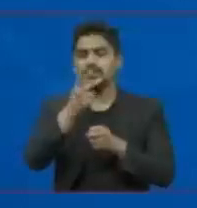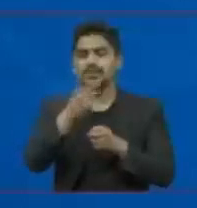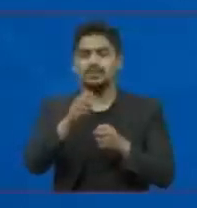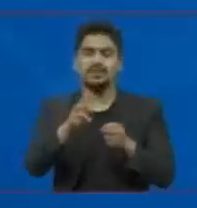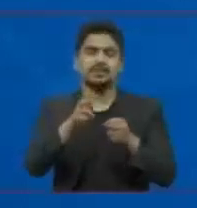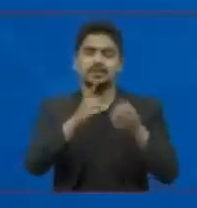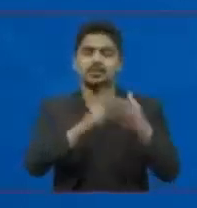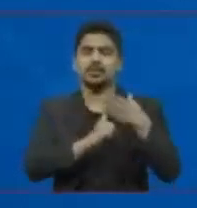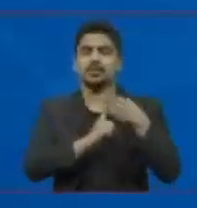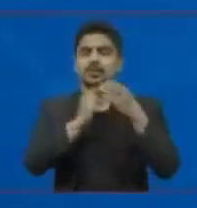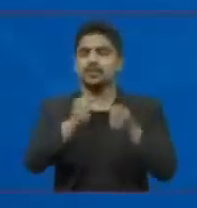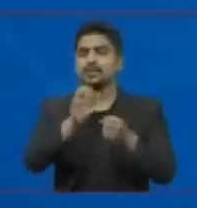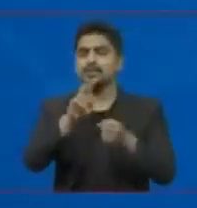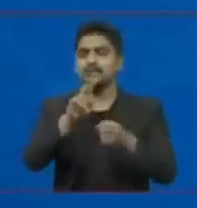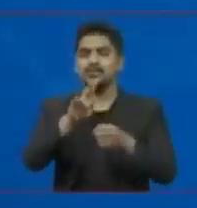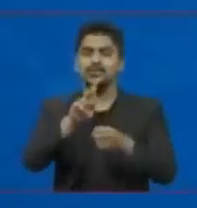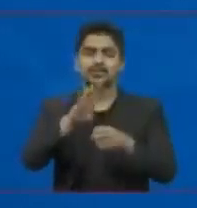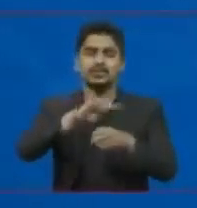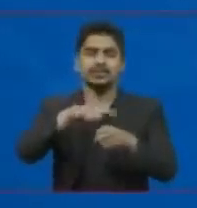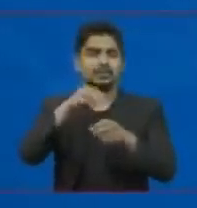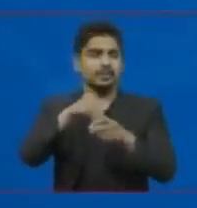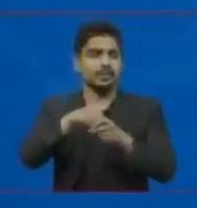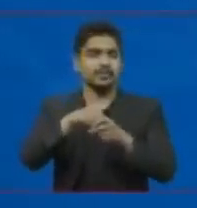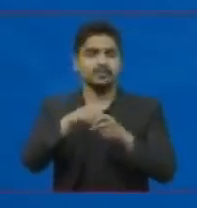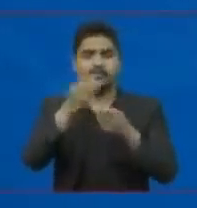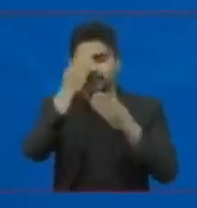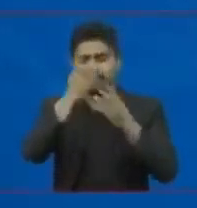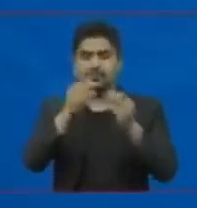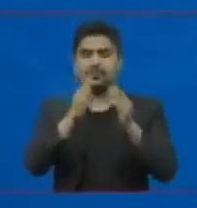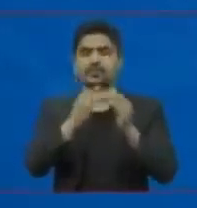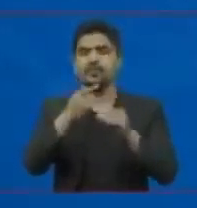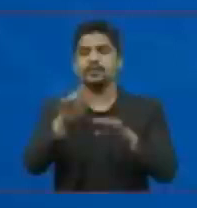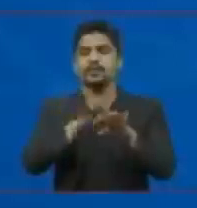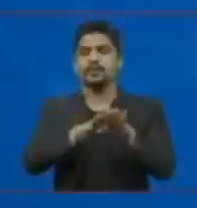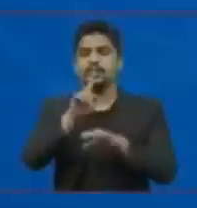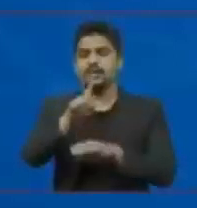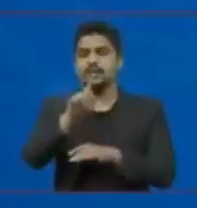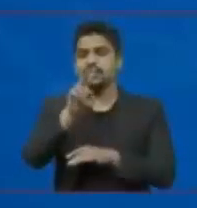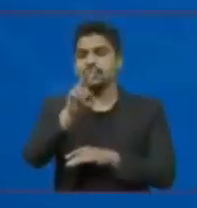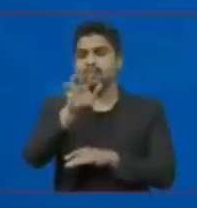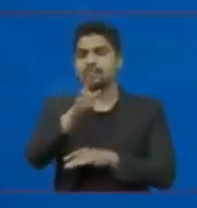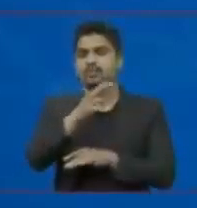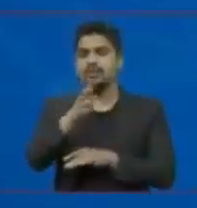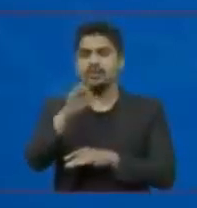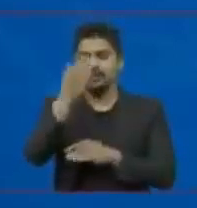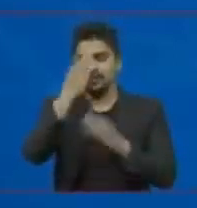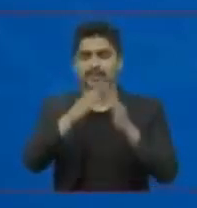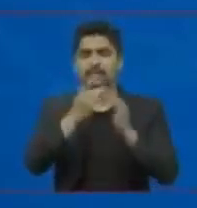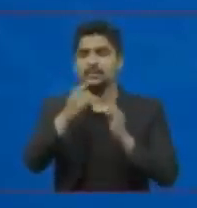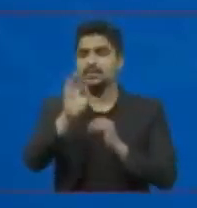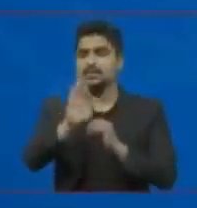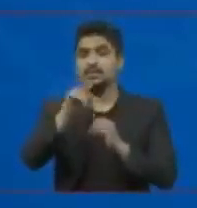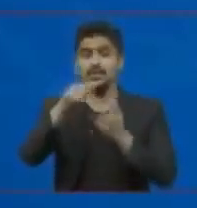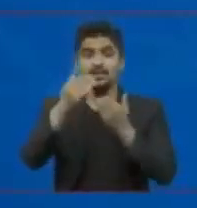अमित शेरचन समक्ष निवेदन दिएका हुन्। अब प्रदेश प्रमुखले 15 दिनभित्र प्रदेशसभाको अधिवेशन आह्वान गर्नुपर्नेछ। हिजो